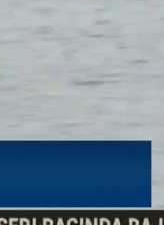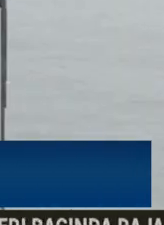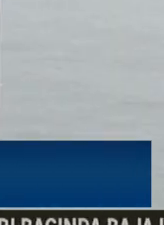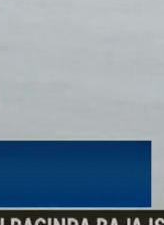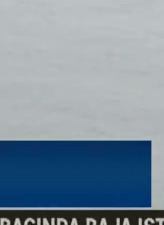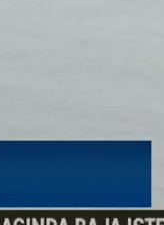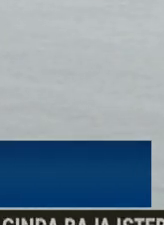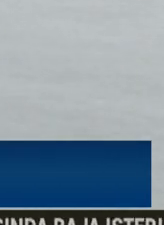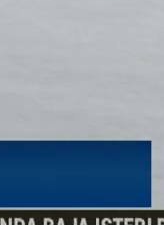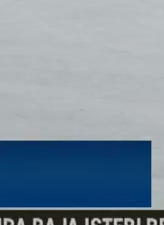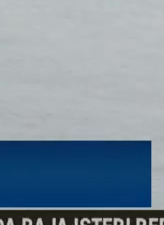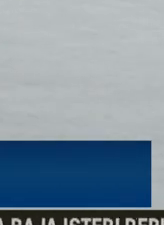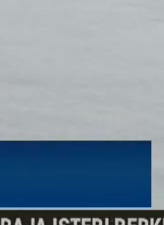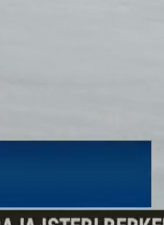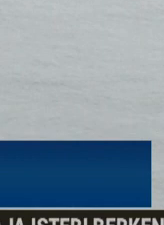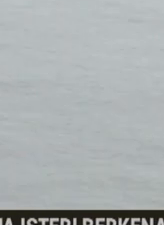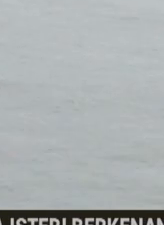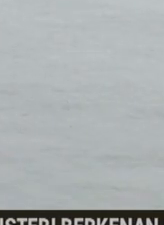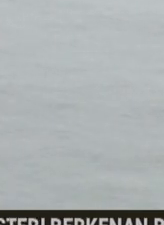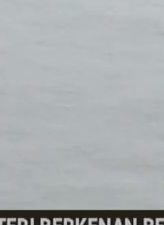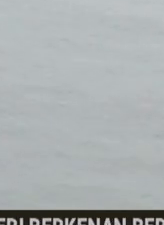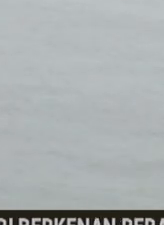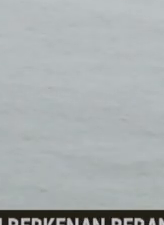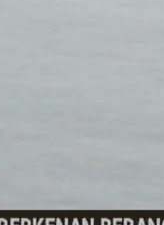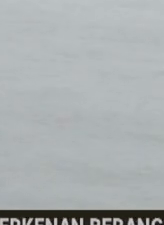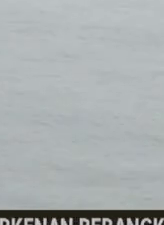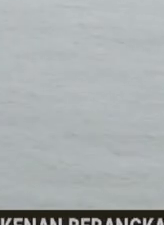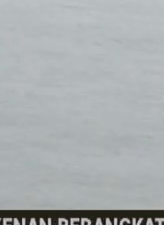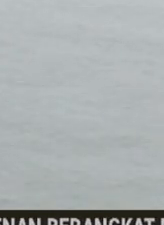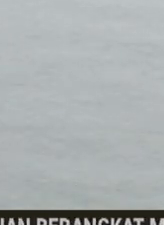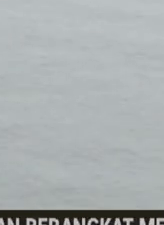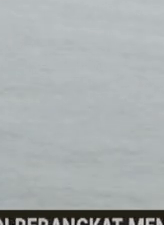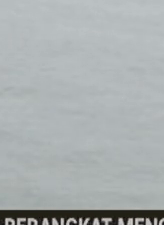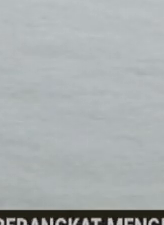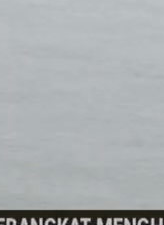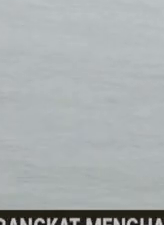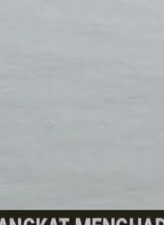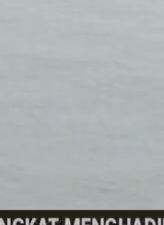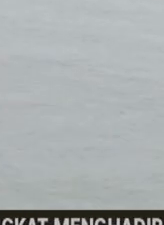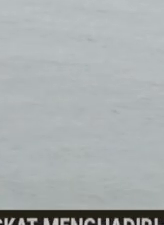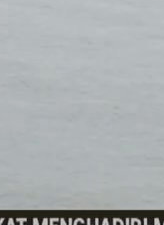pekayo pekayo perahu tradisi terbuka ialah pasukan Sri pahlawan